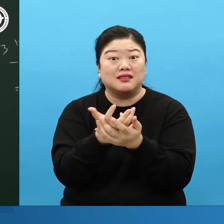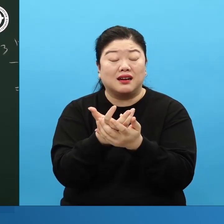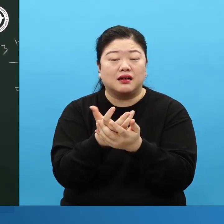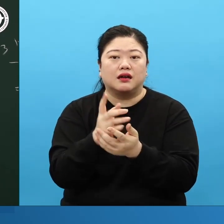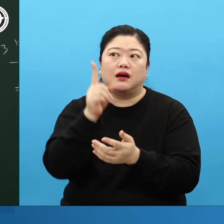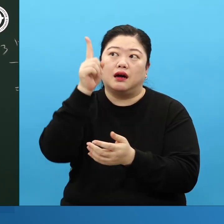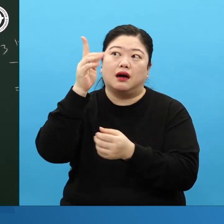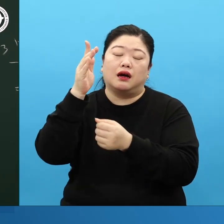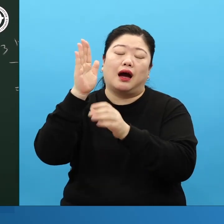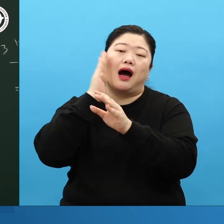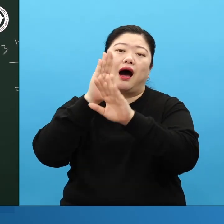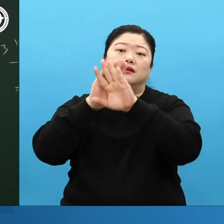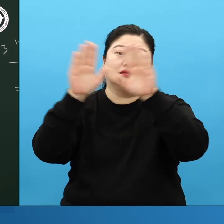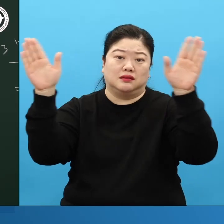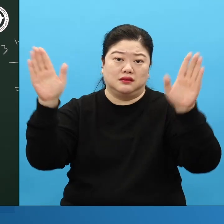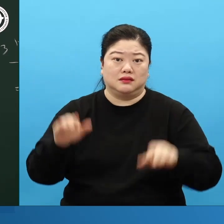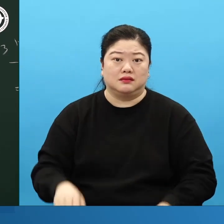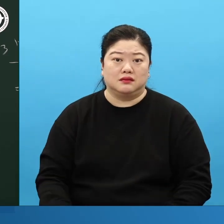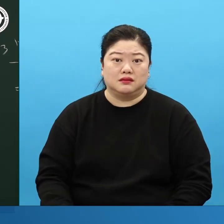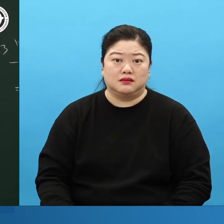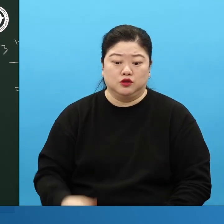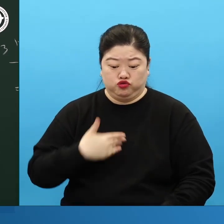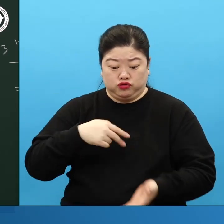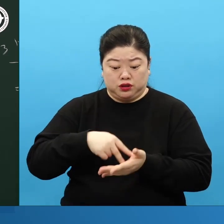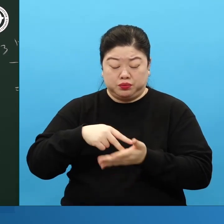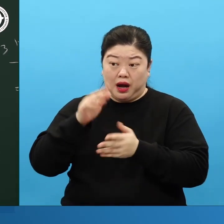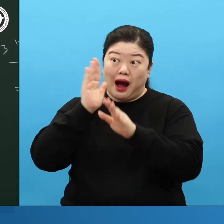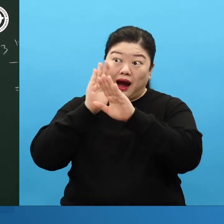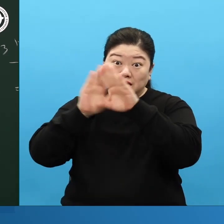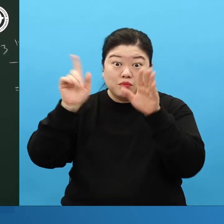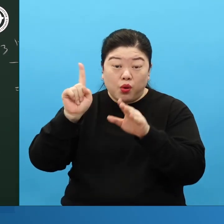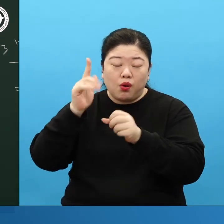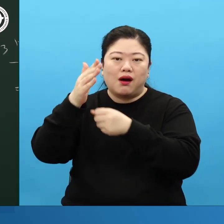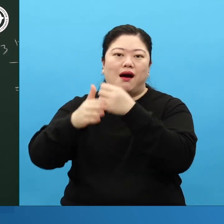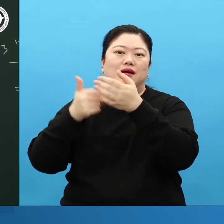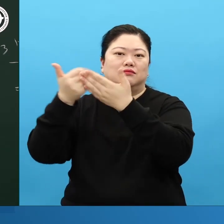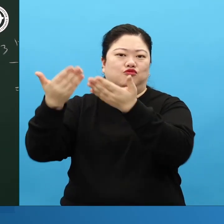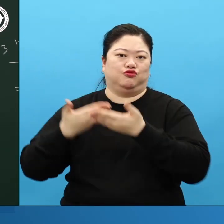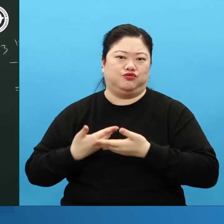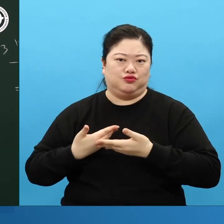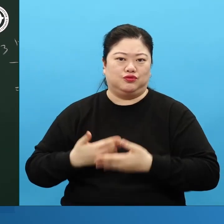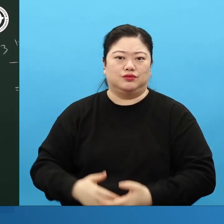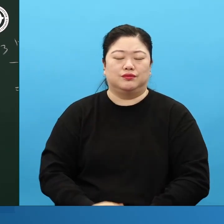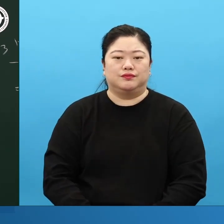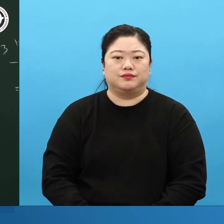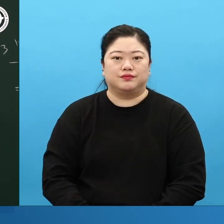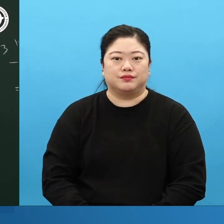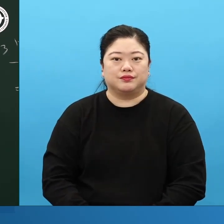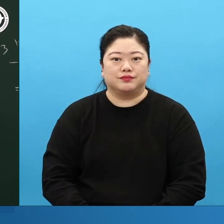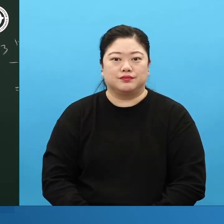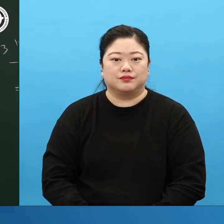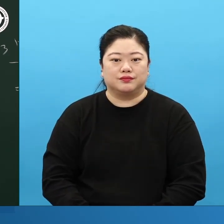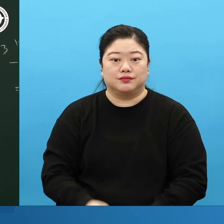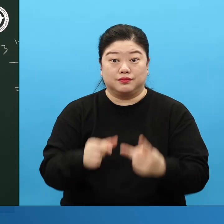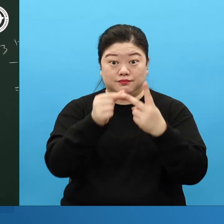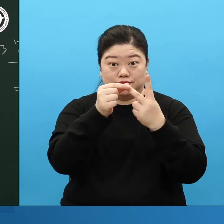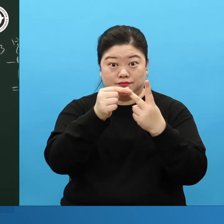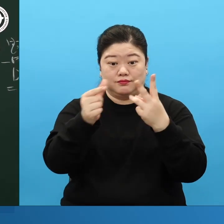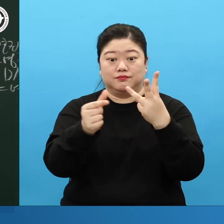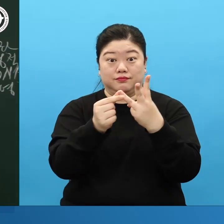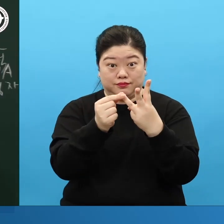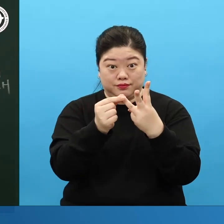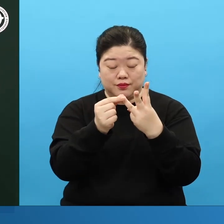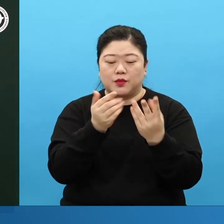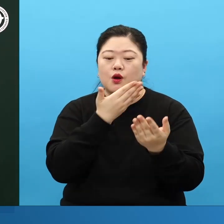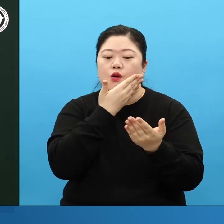게 아니고 세계를 바꿔야 됩니다. Y no acaba con esto, sino con eso debemos de cambiar el mundo. 이제는 보좌의 능력으로 영적 DNA를 내가 소유하는 거죠.